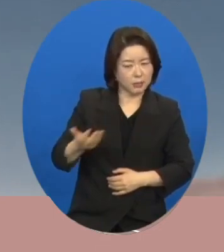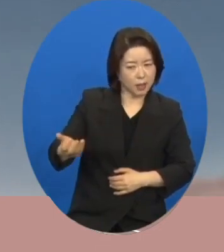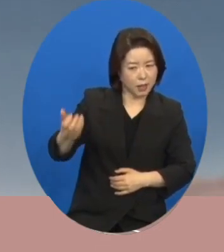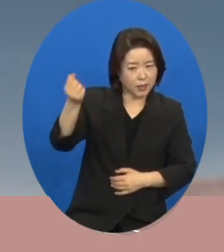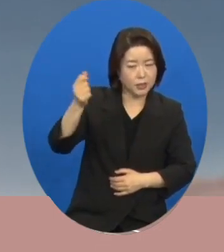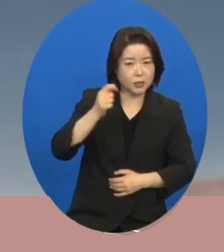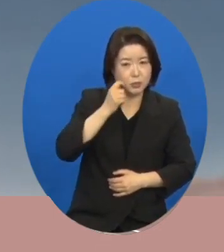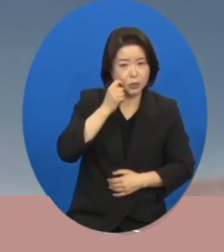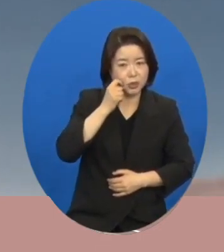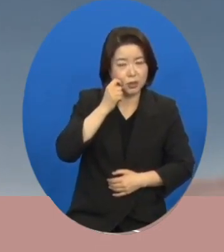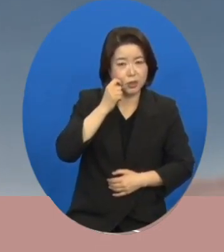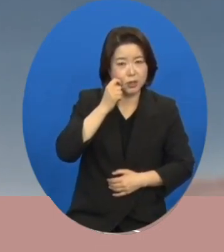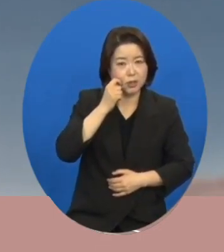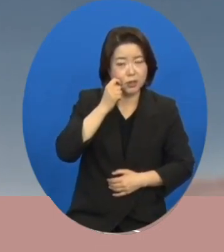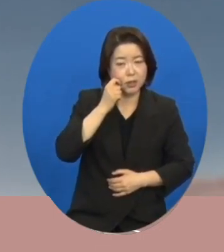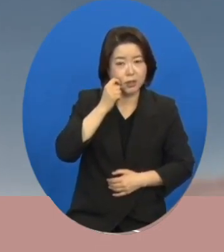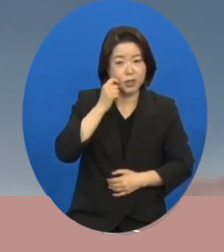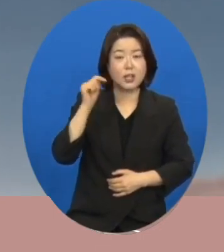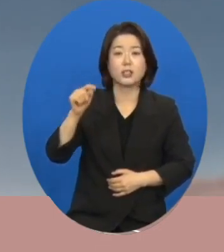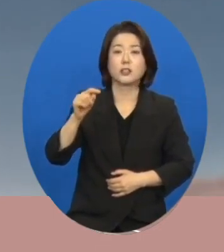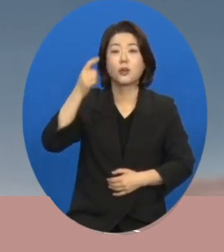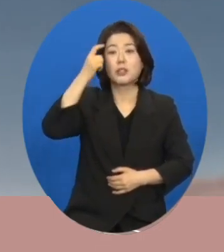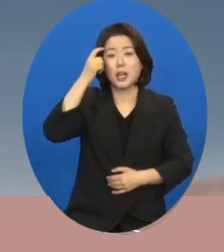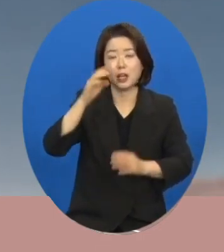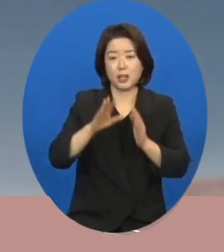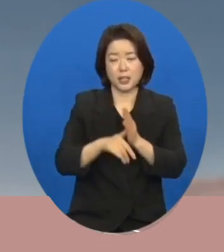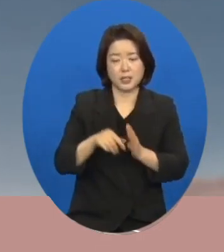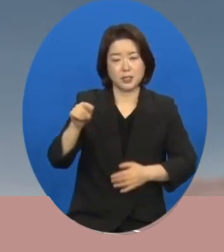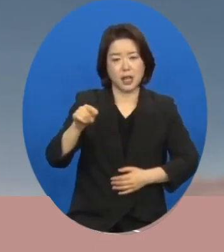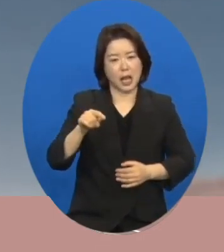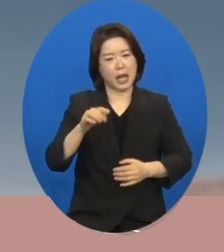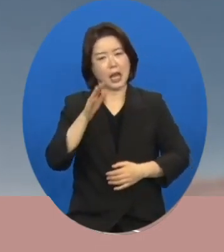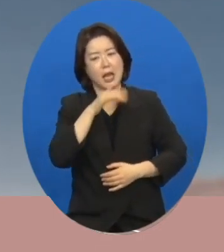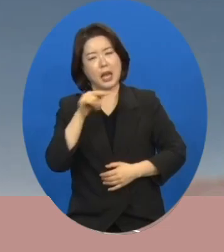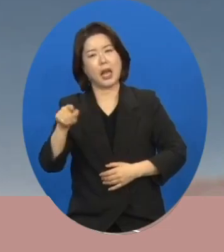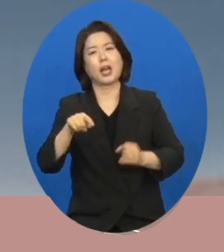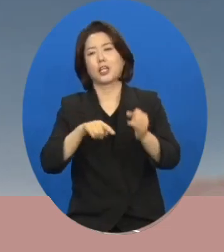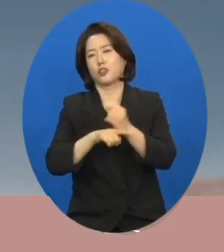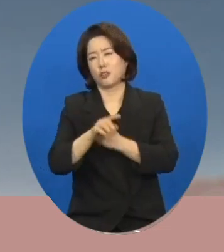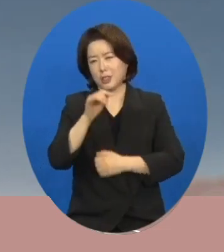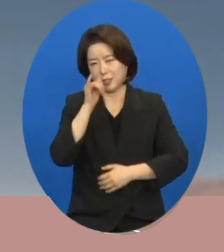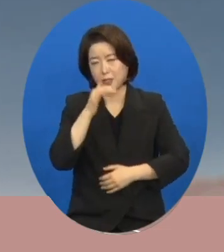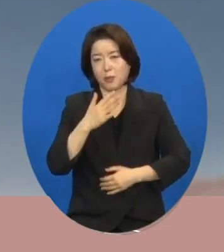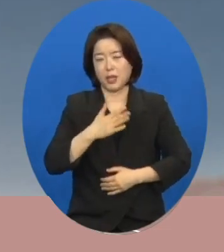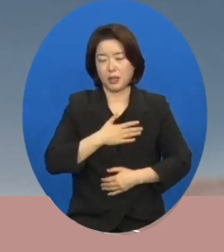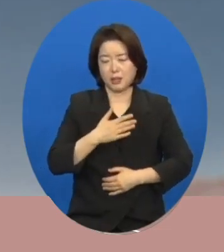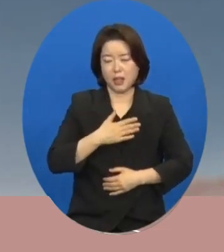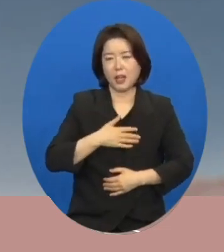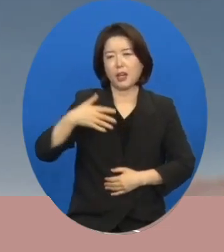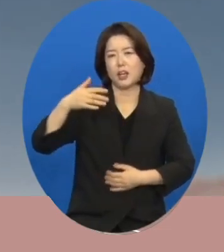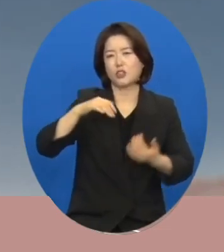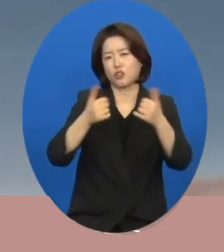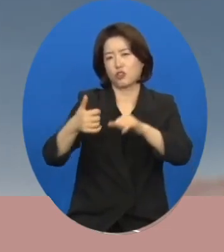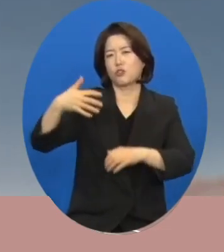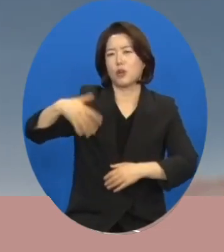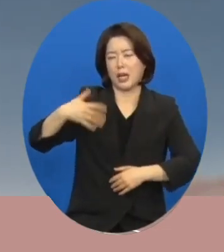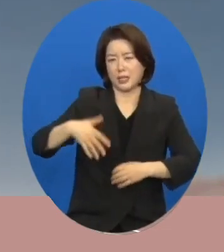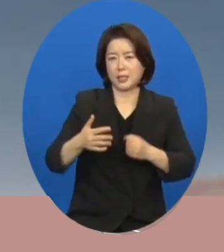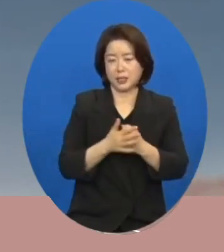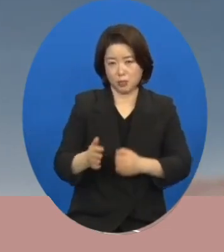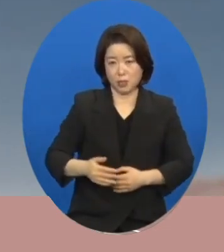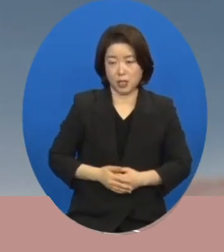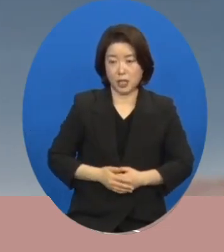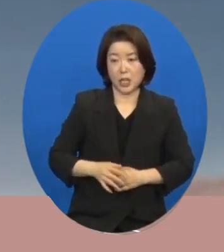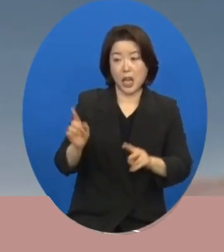같을까라고 했을 때 여러분 이유가 바로 여기에 있을 거예요 내가 작아서 죽지 않아서 이해되지